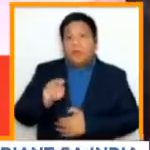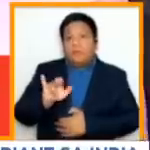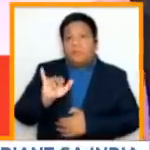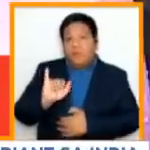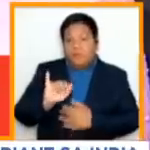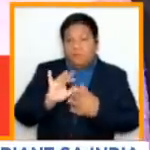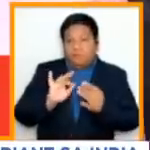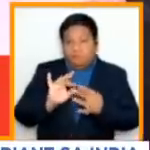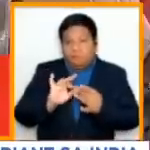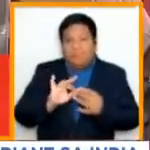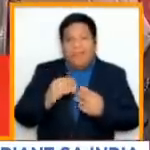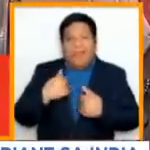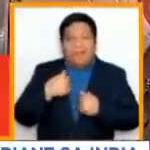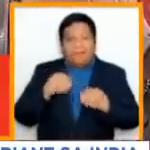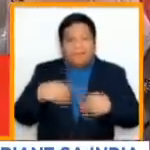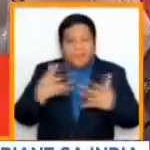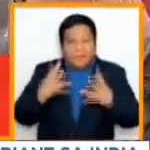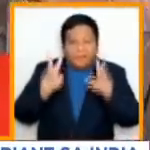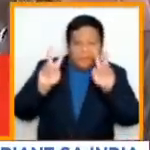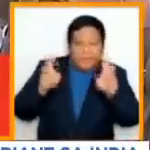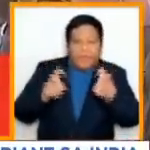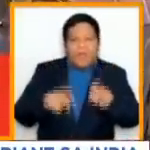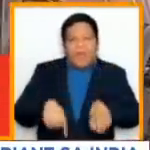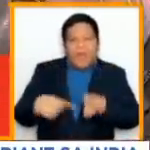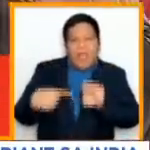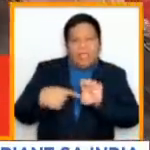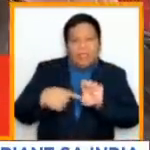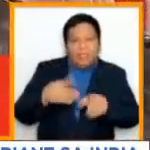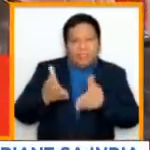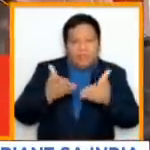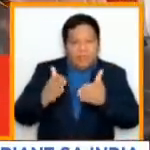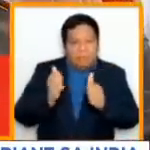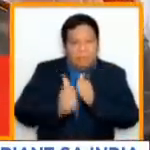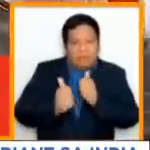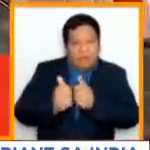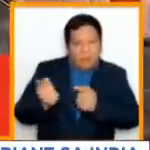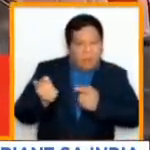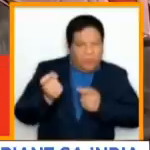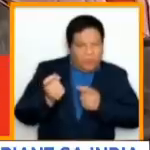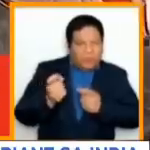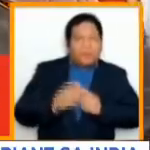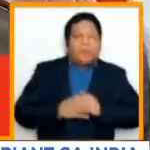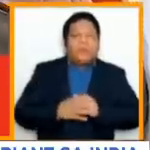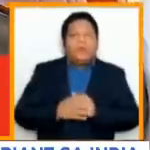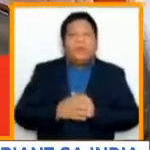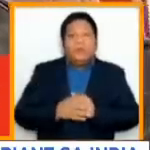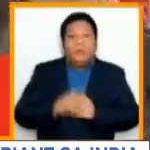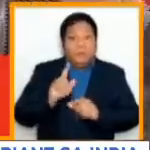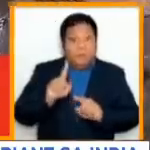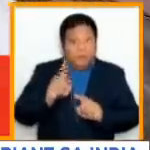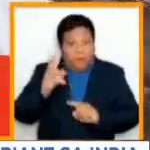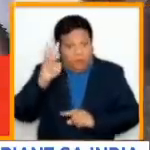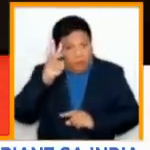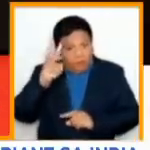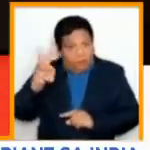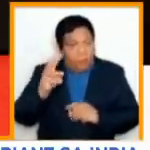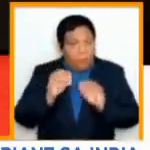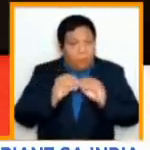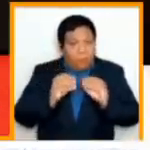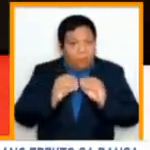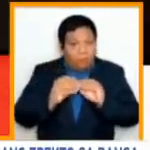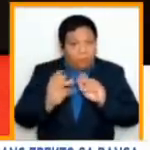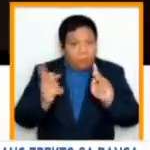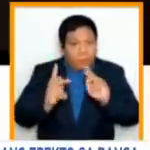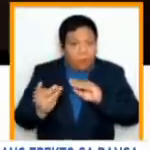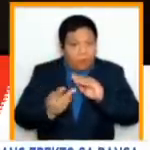extra service ang mga babaeng masahista kapalit ng dagdag na bayan, pero may ginawa raw silang gimmick para dumami ang kanilang parokyano. Nga,